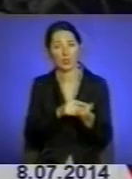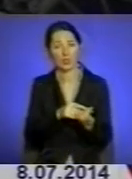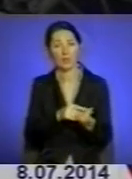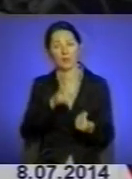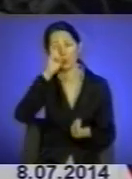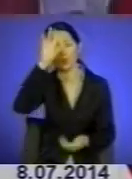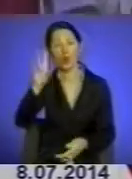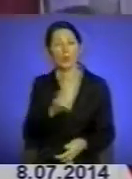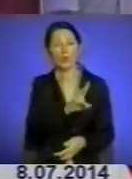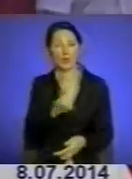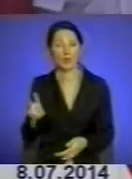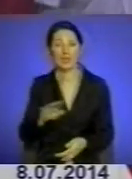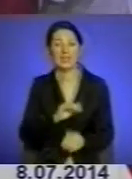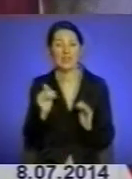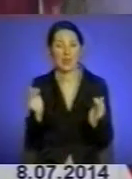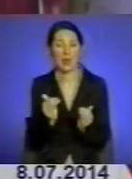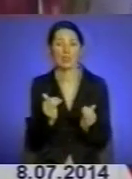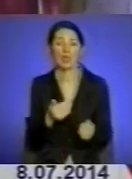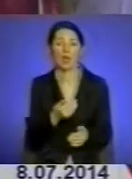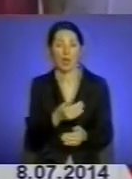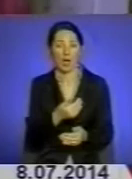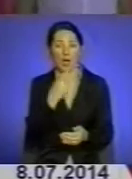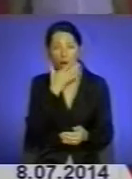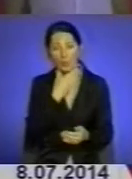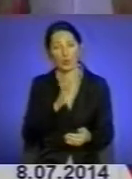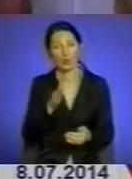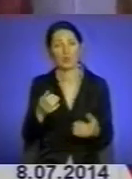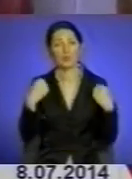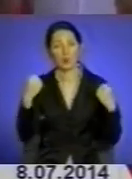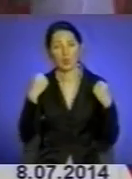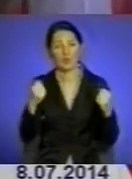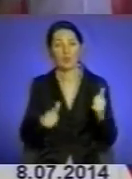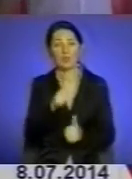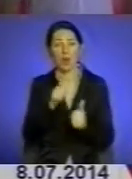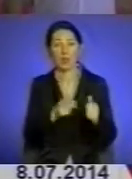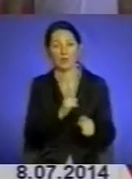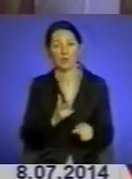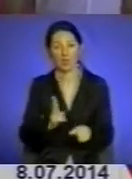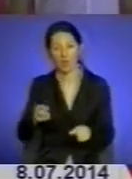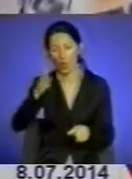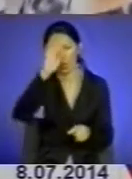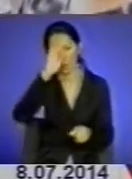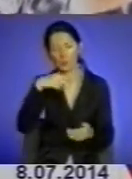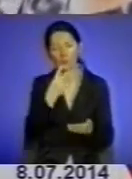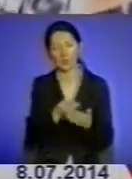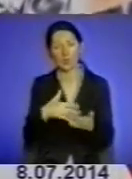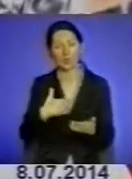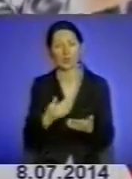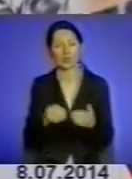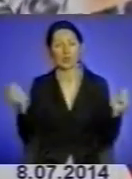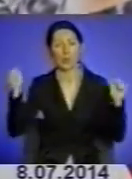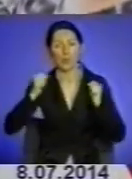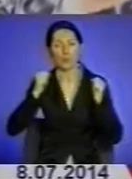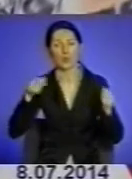Божого благословення. Не менш захоплюючими видали спортивні змагання, в яких юнаки демонстрували свої богатирські здібності